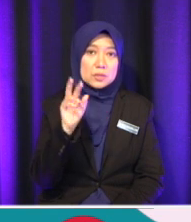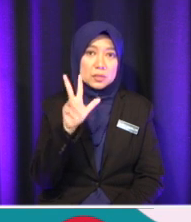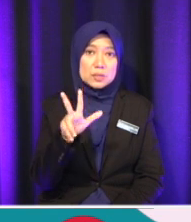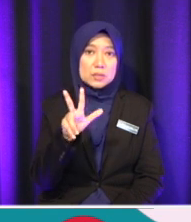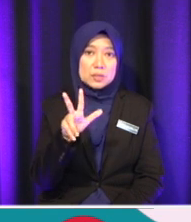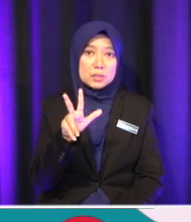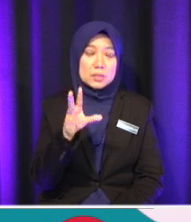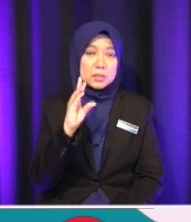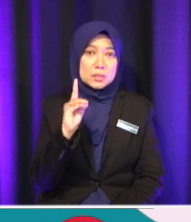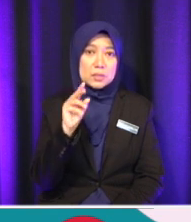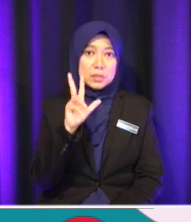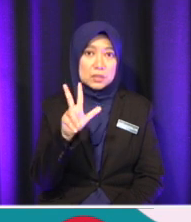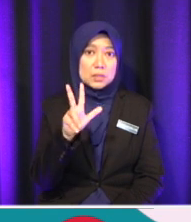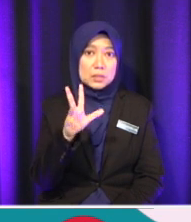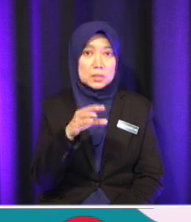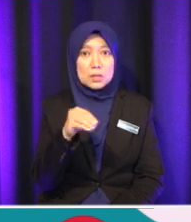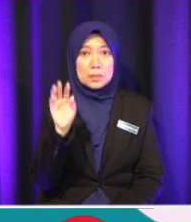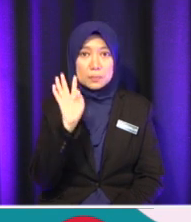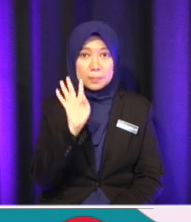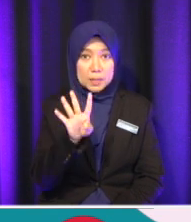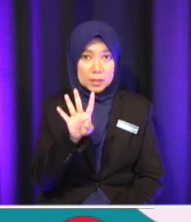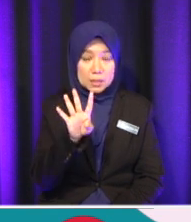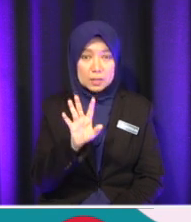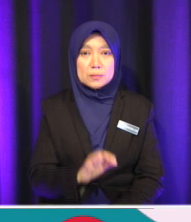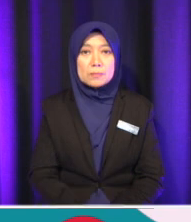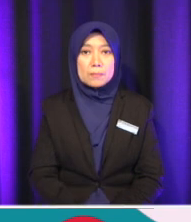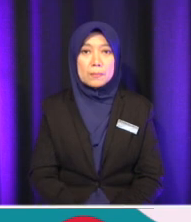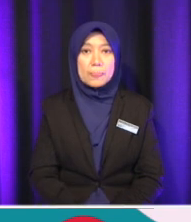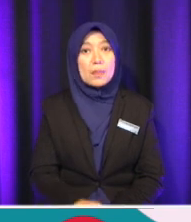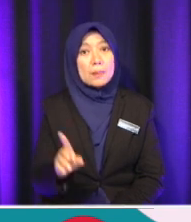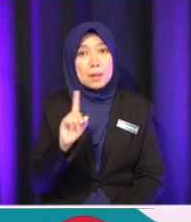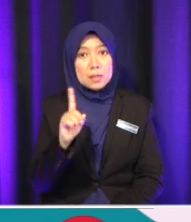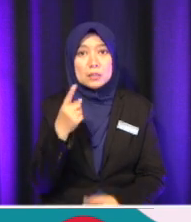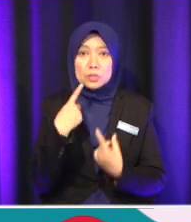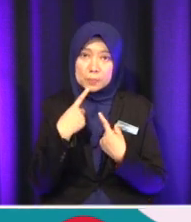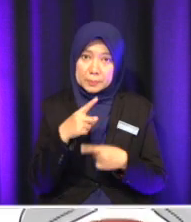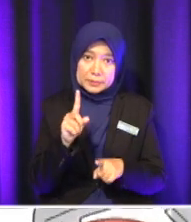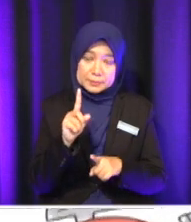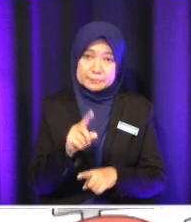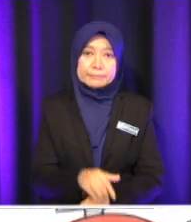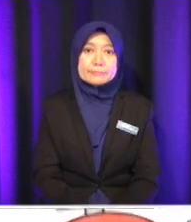di 3 dan 4 jadi dirasa Mana jawabannya